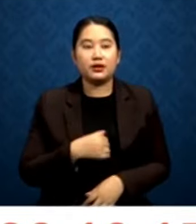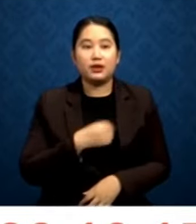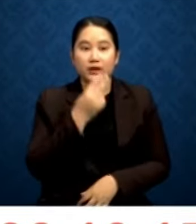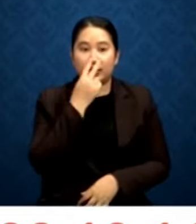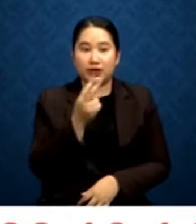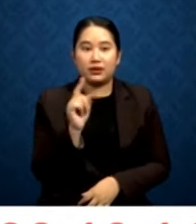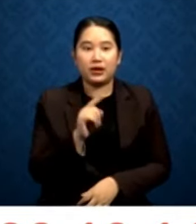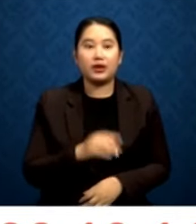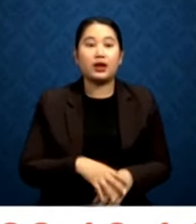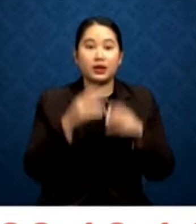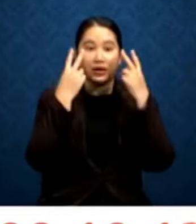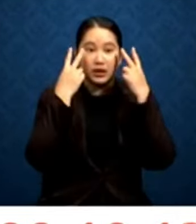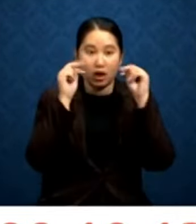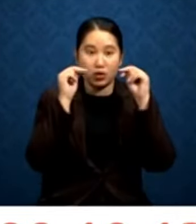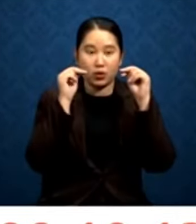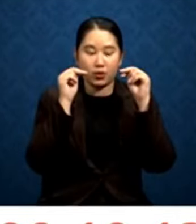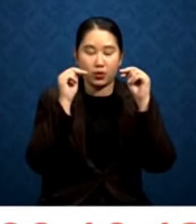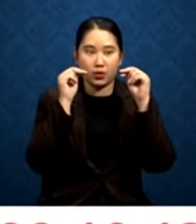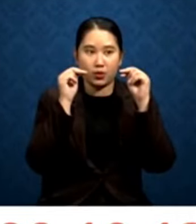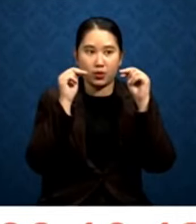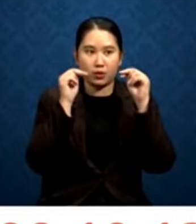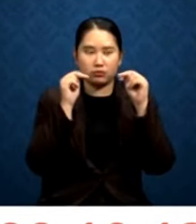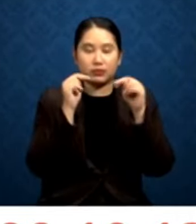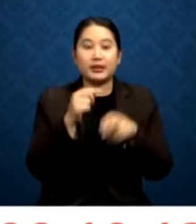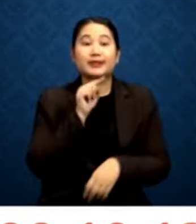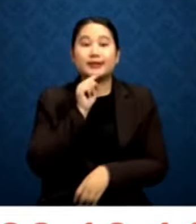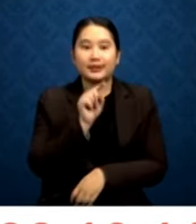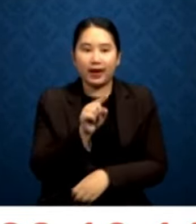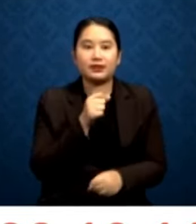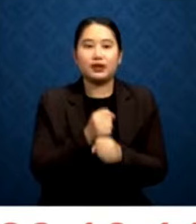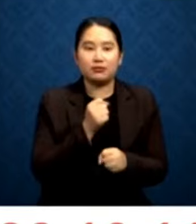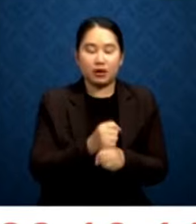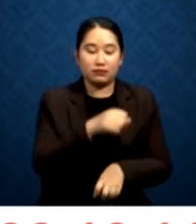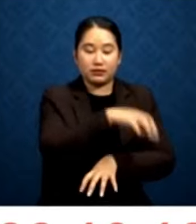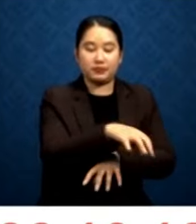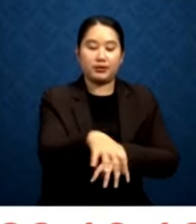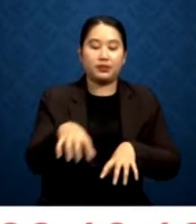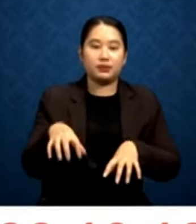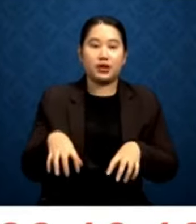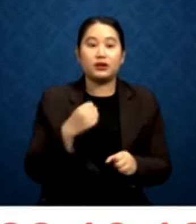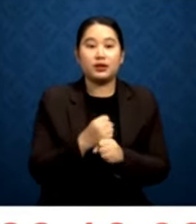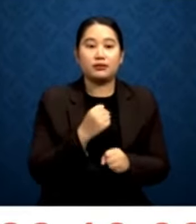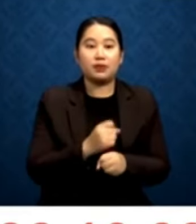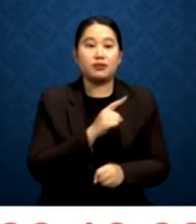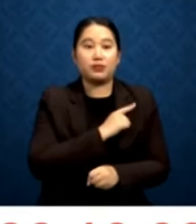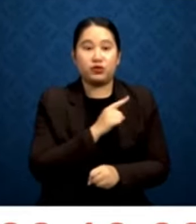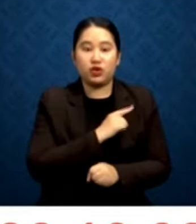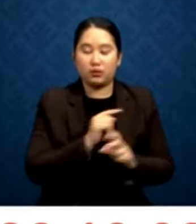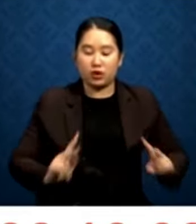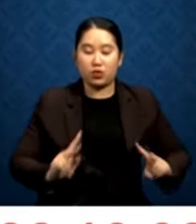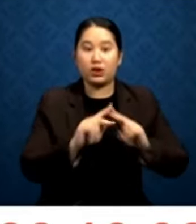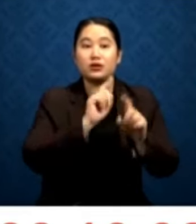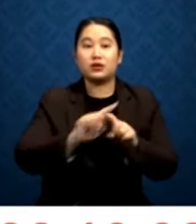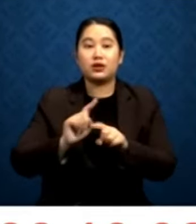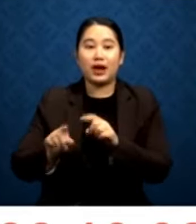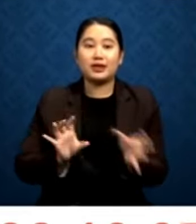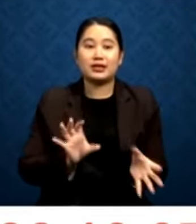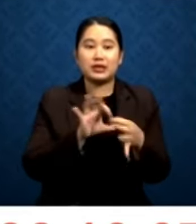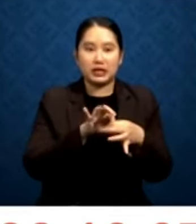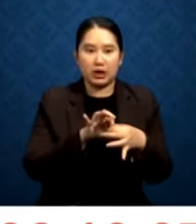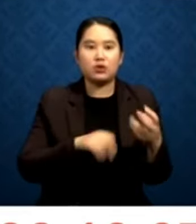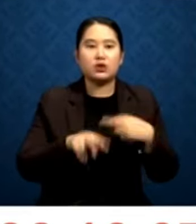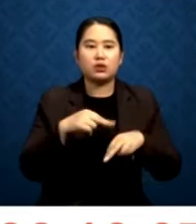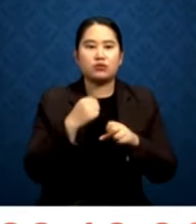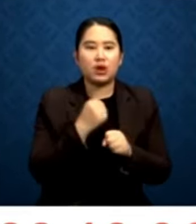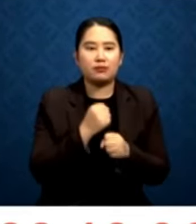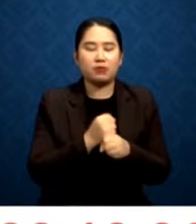ทางทานนายกเองได้มี lineage้อสังการถึหนวยงที่เกี่ยวข้องทุกหนวยงานในการที่จะช่วยกันเร่งส